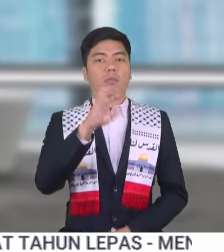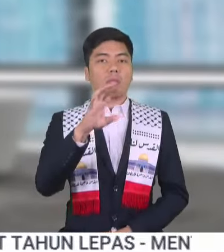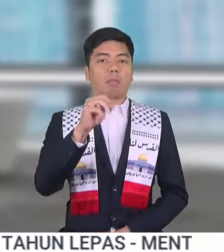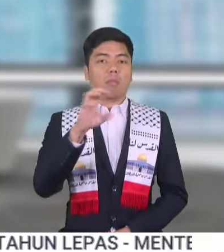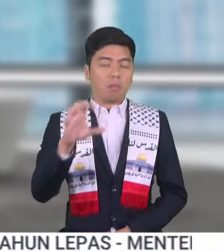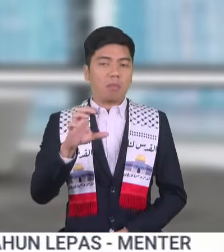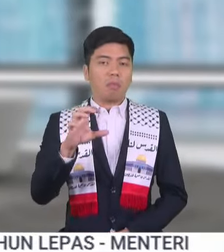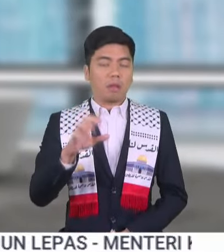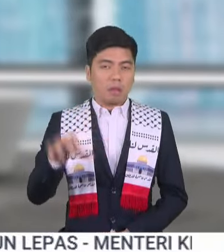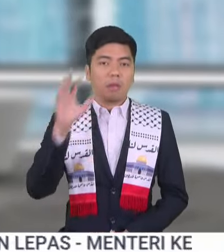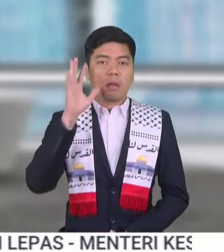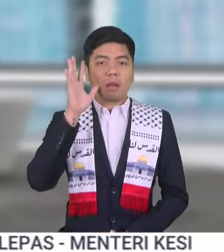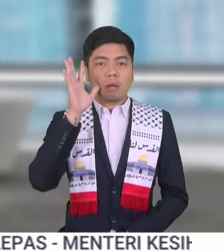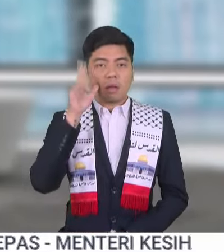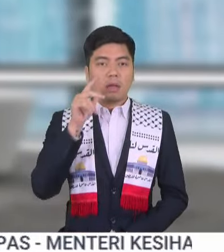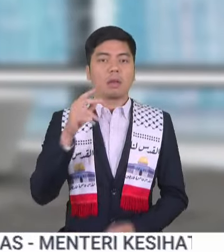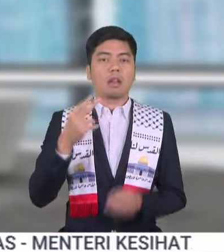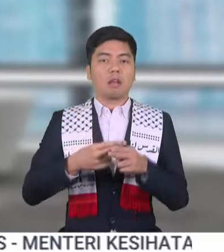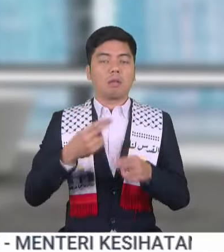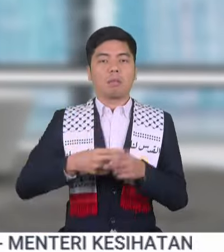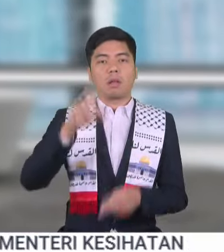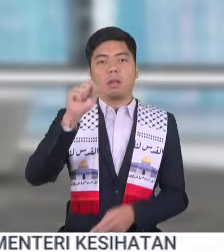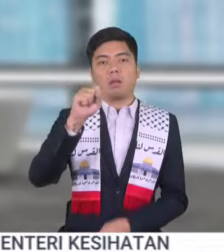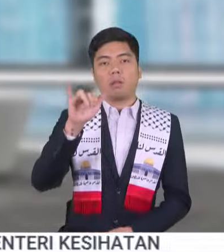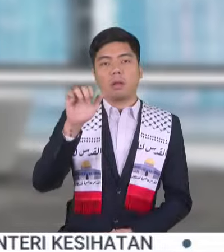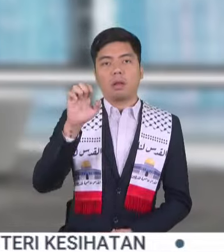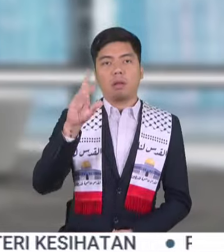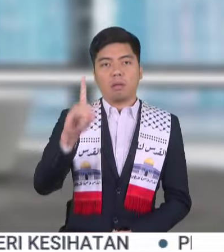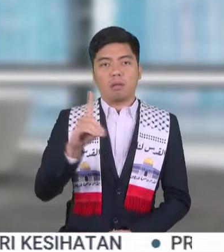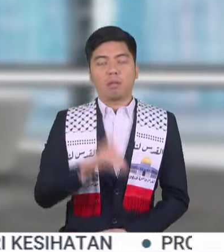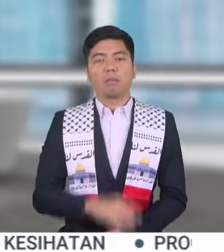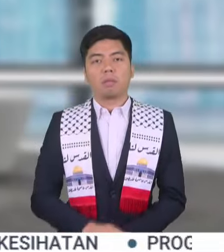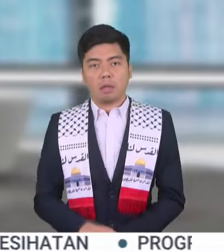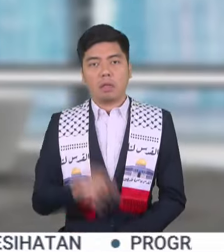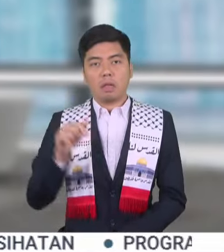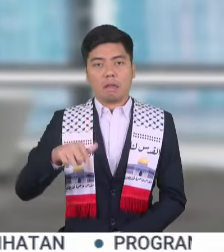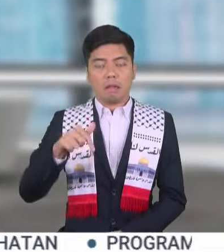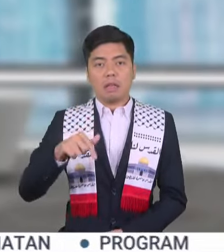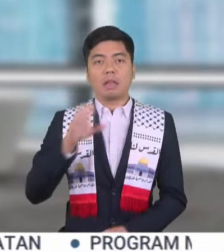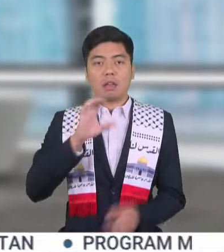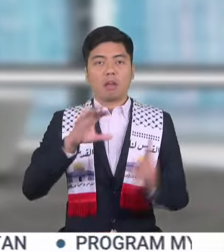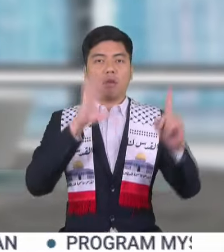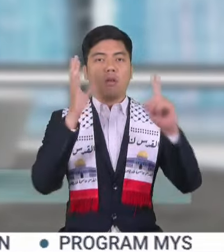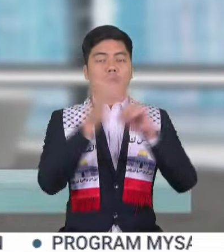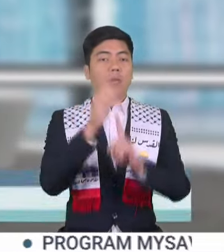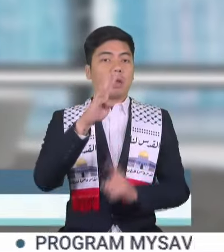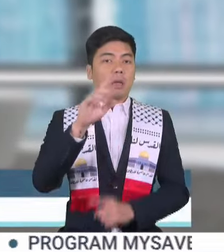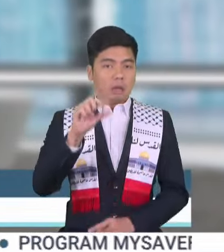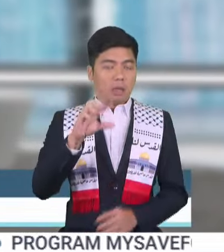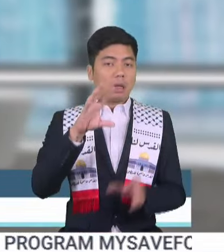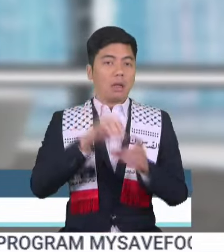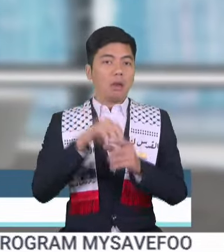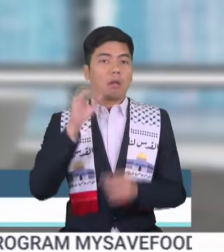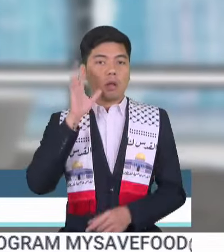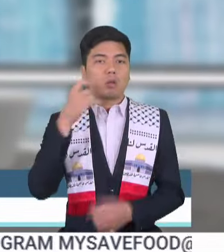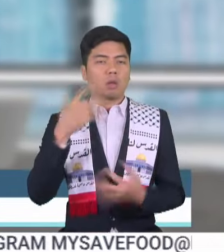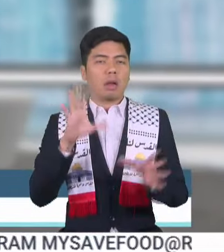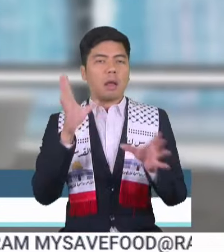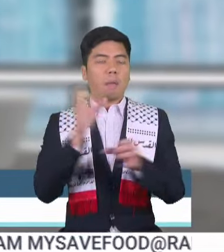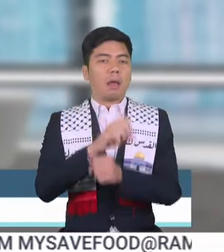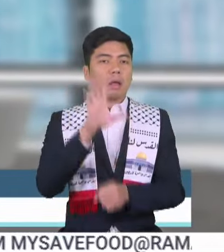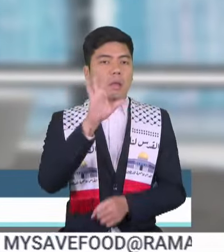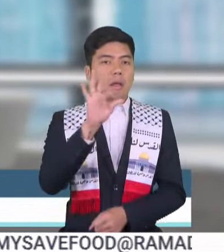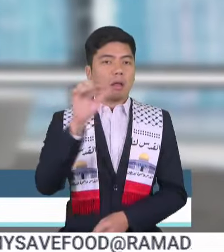dan Multimedia Malaysia MCMC Melaka, Syed Isa Al-Sagof. Ini berkaitan capaian liputan 4G di negeri itu telah